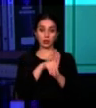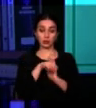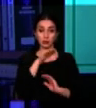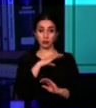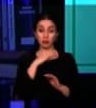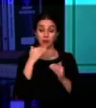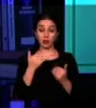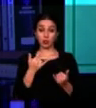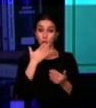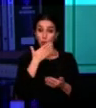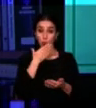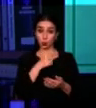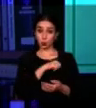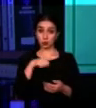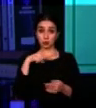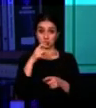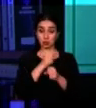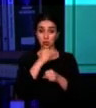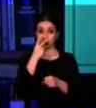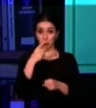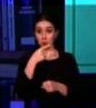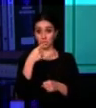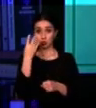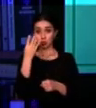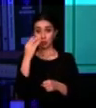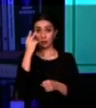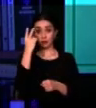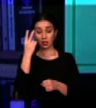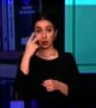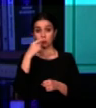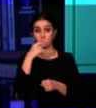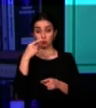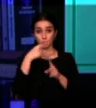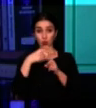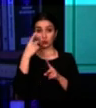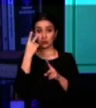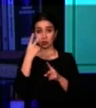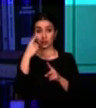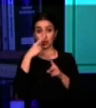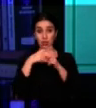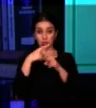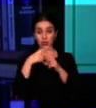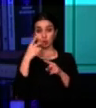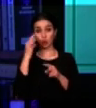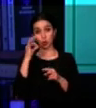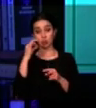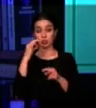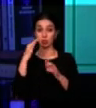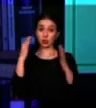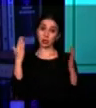Енді өзіңіз ішлеп көрейін. Демак, минус 4x квадрат плюс 2x 0-дан кәтті өке